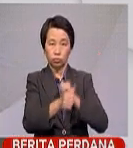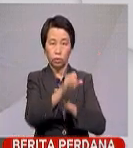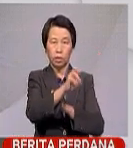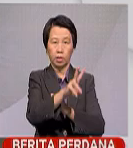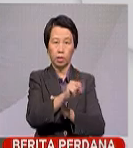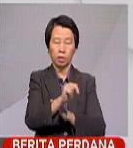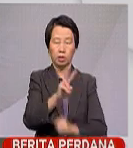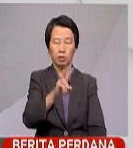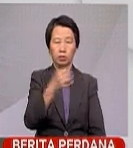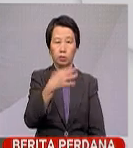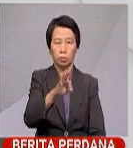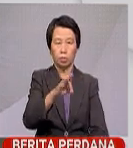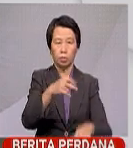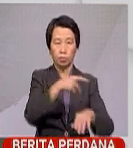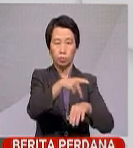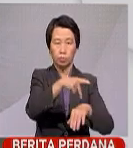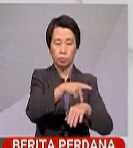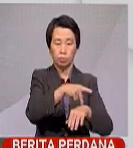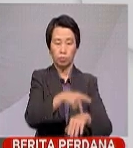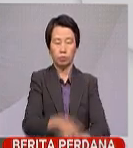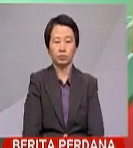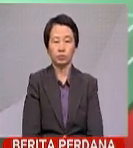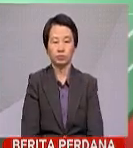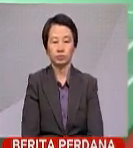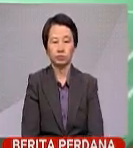2019 Filipina.